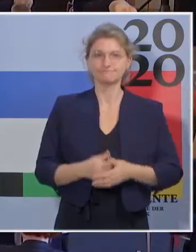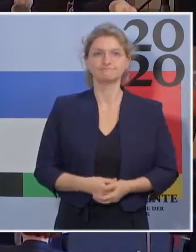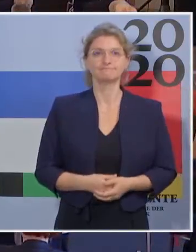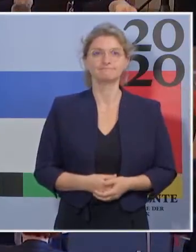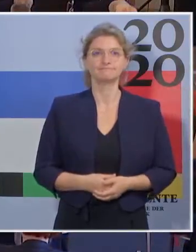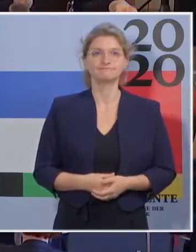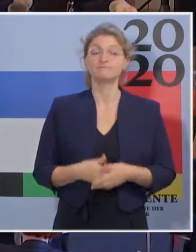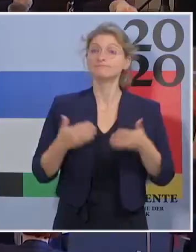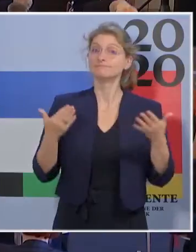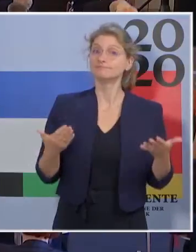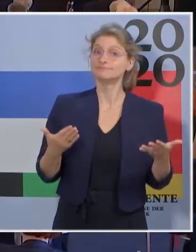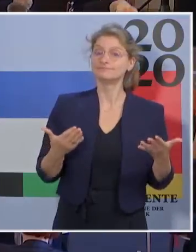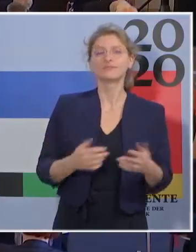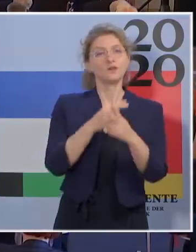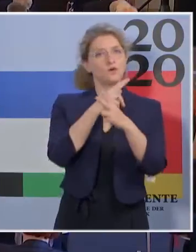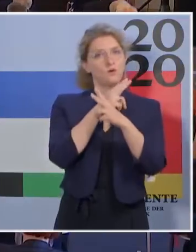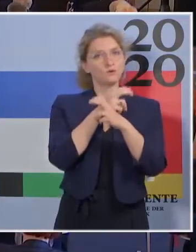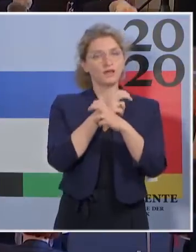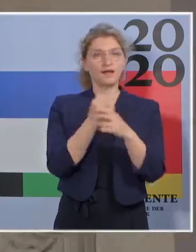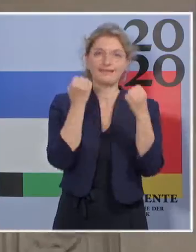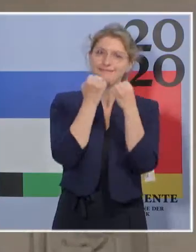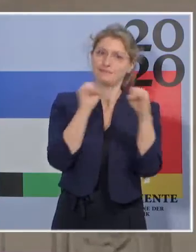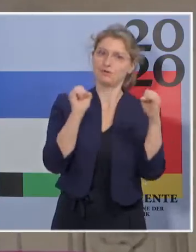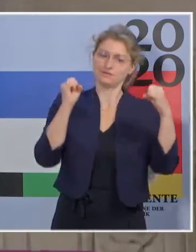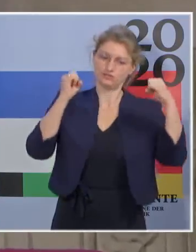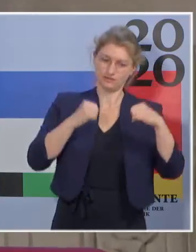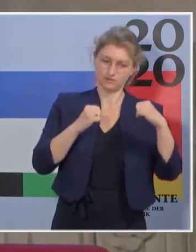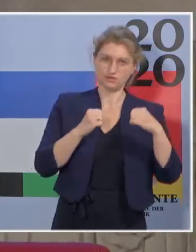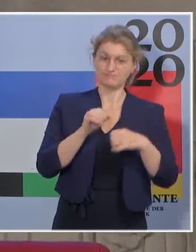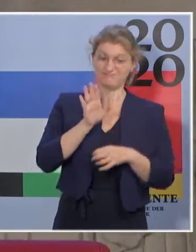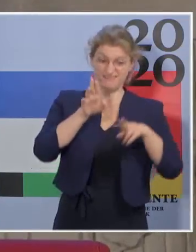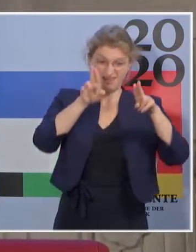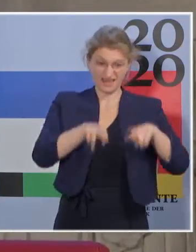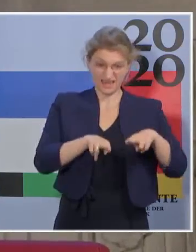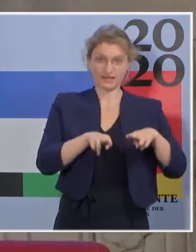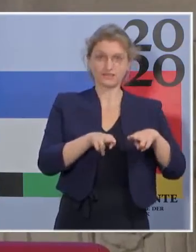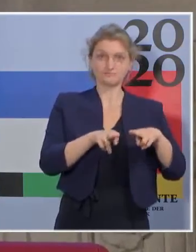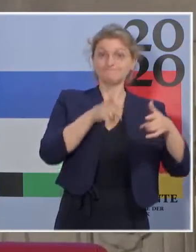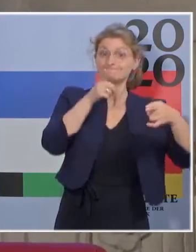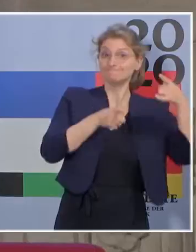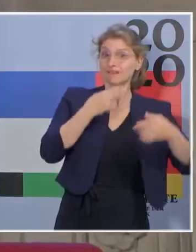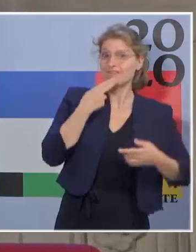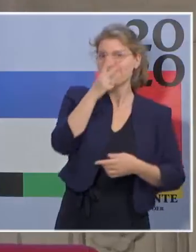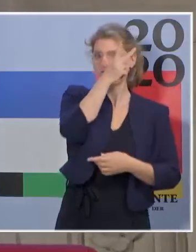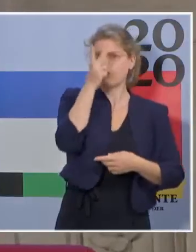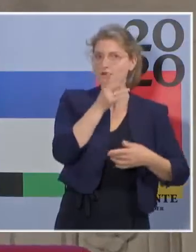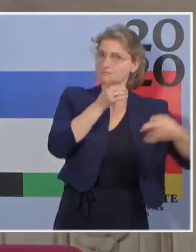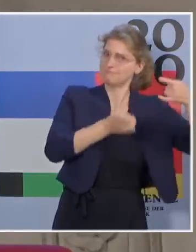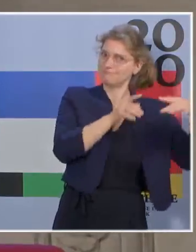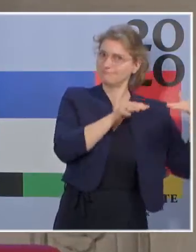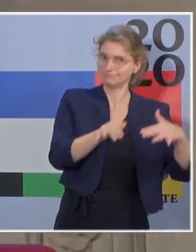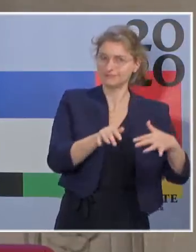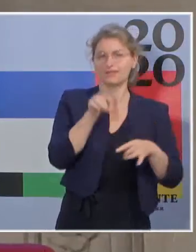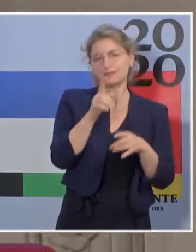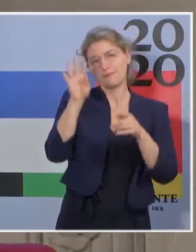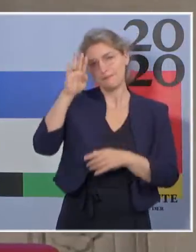Österreich ist eine demokratische Republik. Ihr Recht geht vom Volk aus. Dieser berühmte Artikel 1 unserer